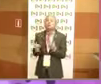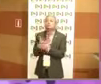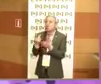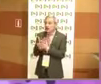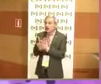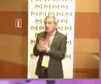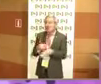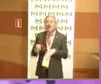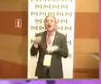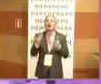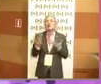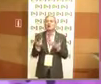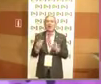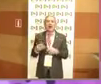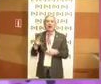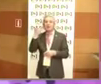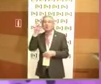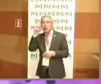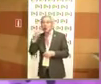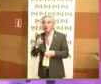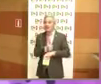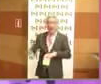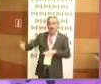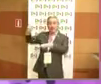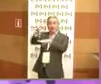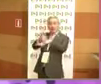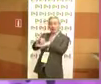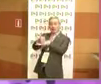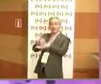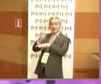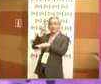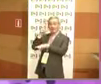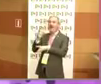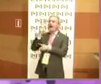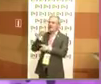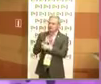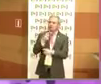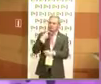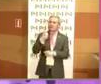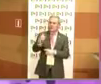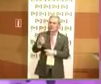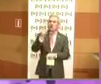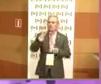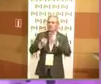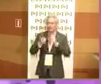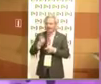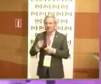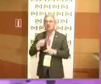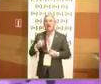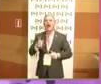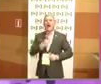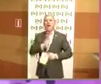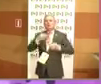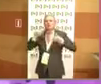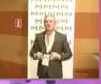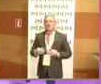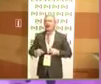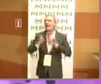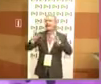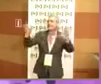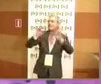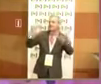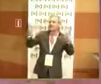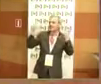lo straordinario protagonismo delle donne italiane che rivendicano diritti sul lavoro, autodeterminazione, libertà